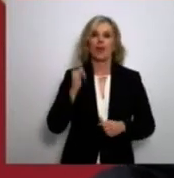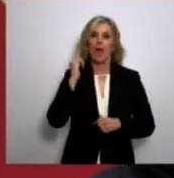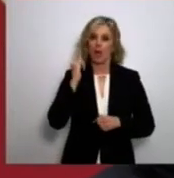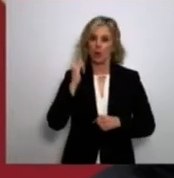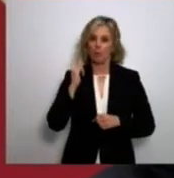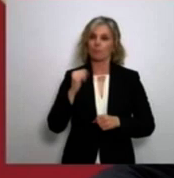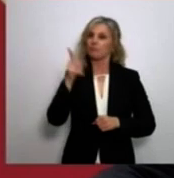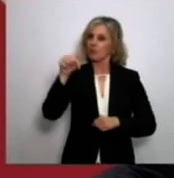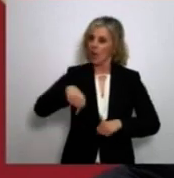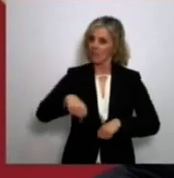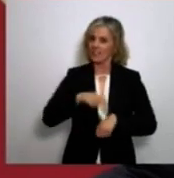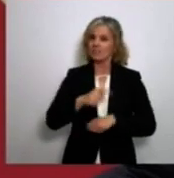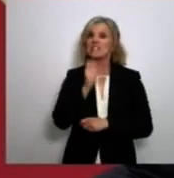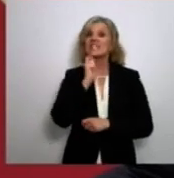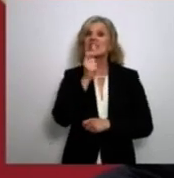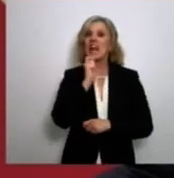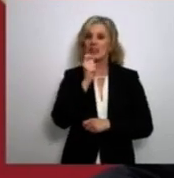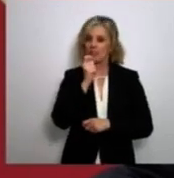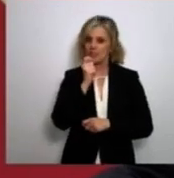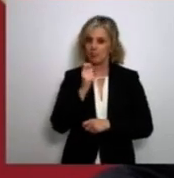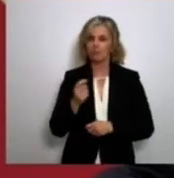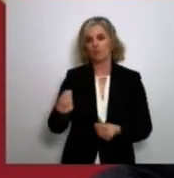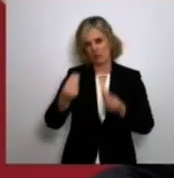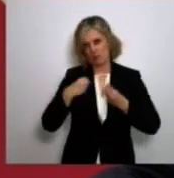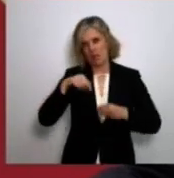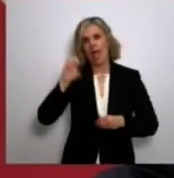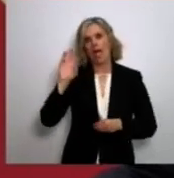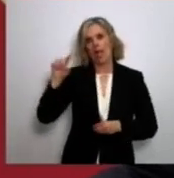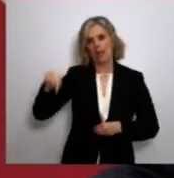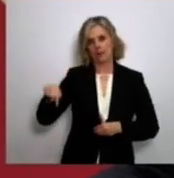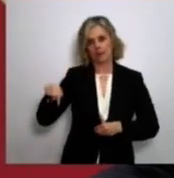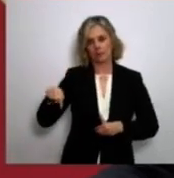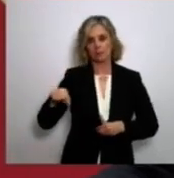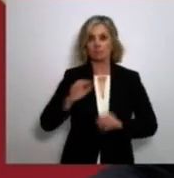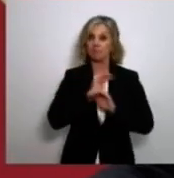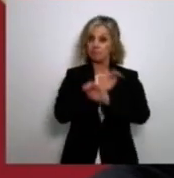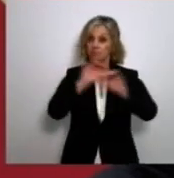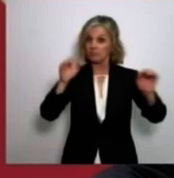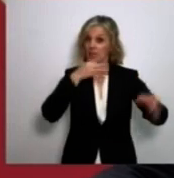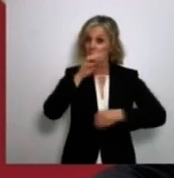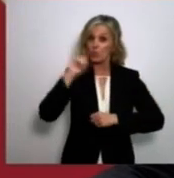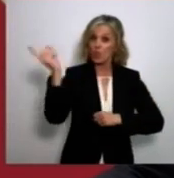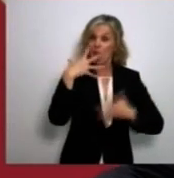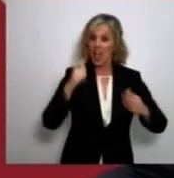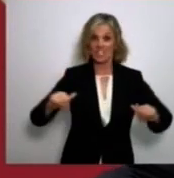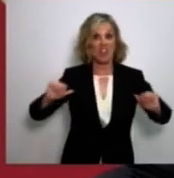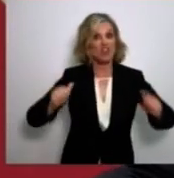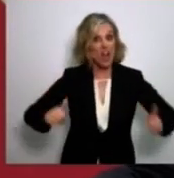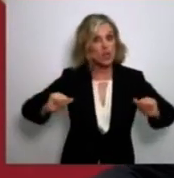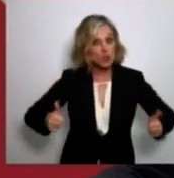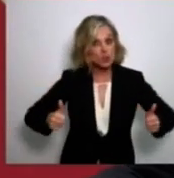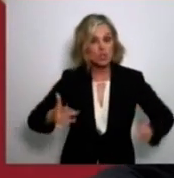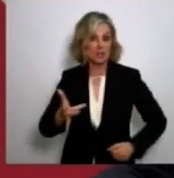ΕΡΤ για να απευθυνθώ σε αυτούς που θα έχουν το θάρρος, τη δύναμη, την ψυχική αντοχή, αλλά και το μυαλό του